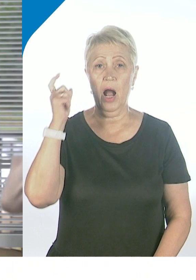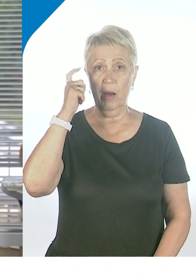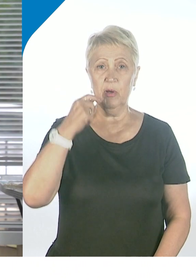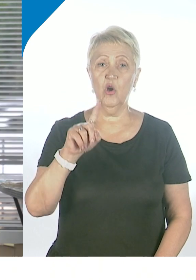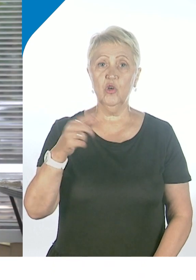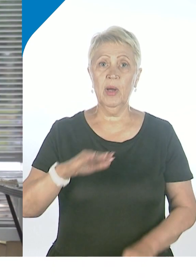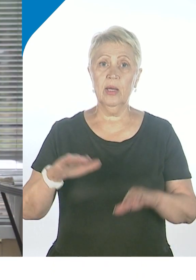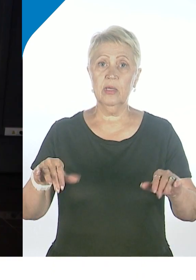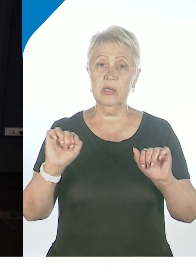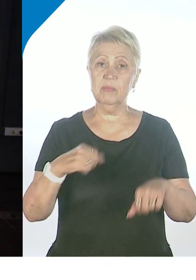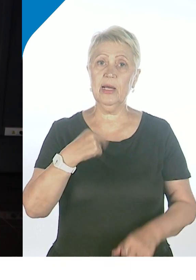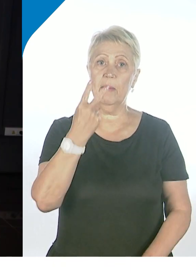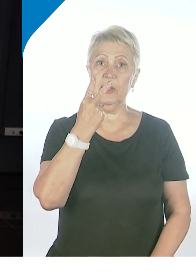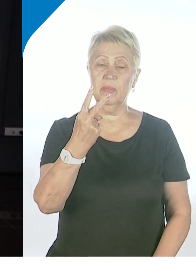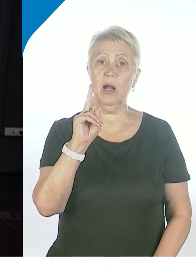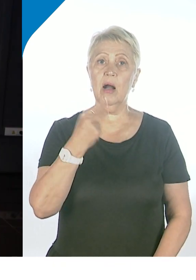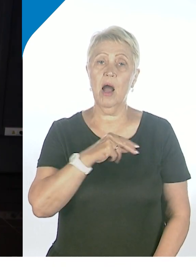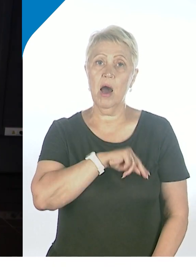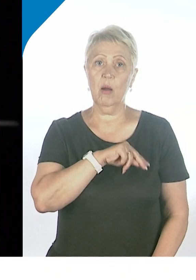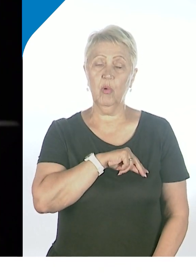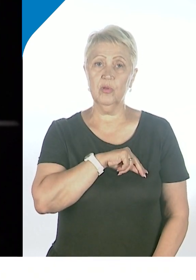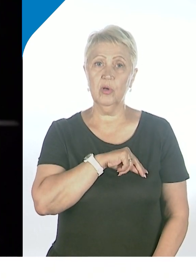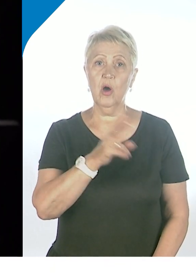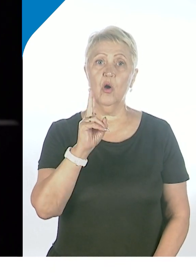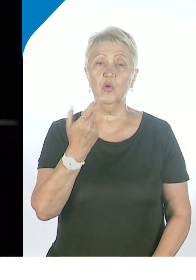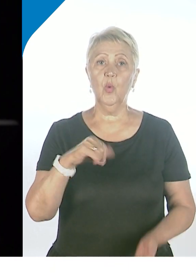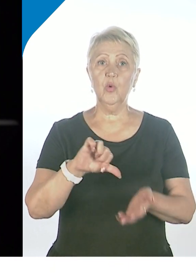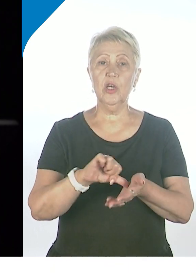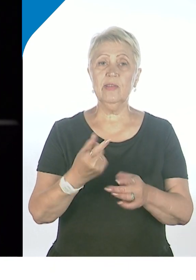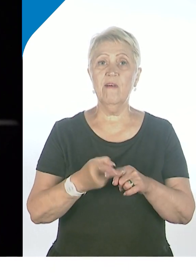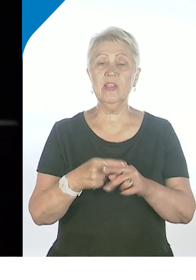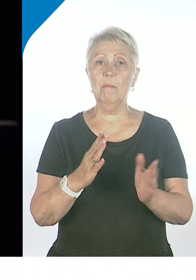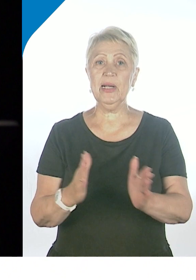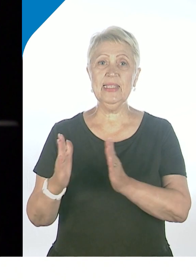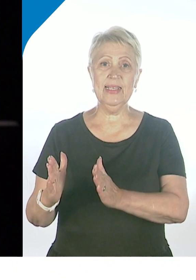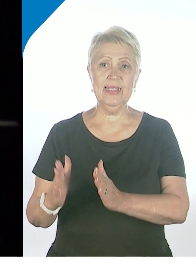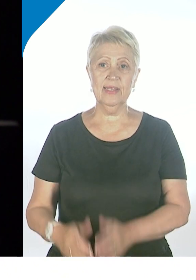посмотреть работу телеканала, то есть как он работает, кто участвует в процессе